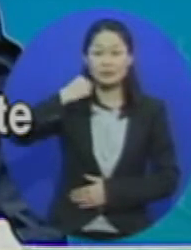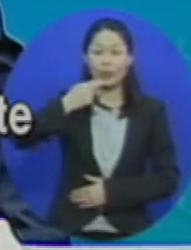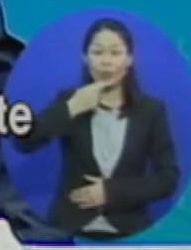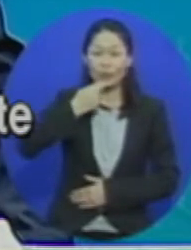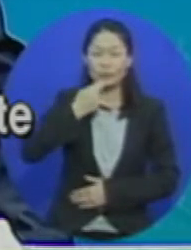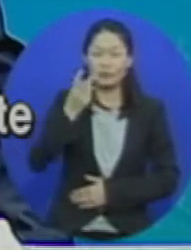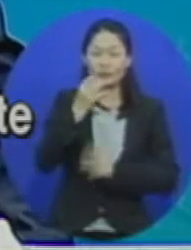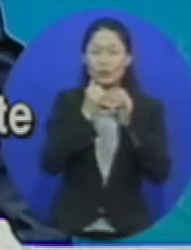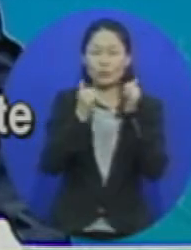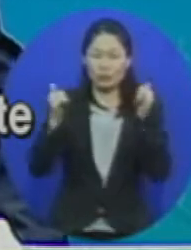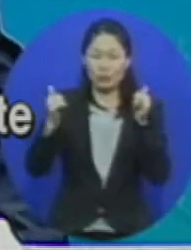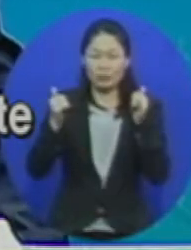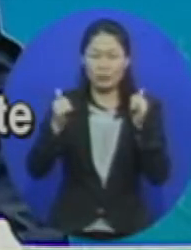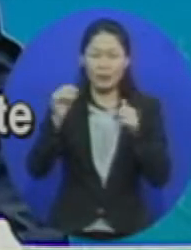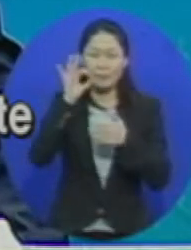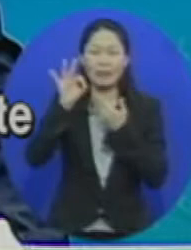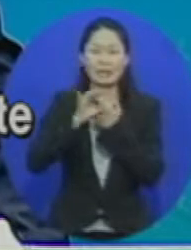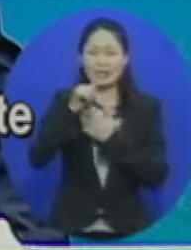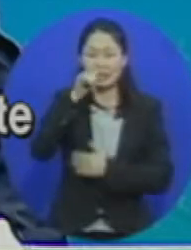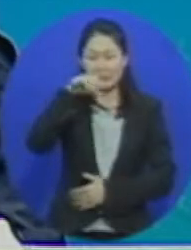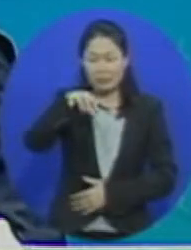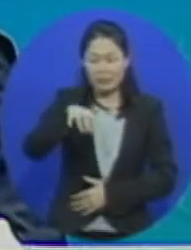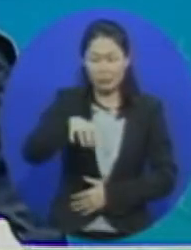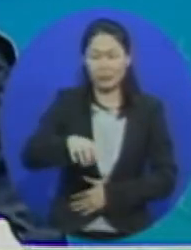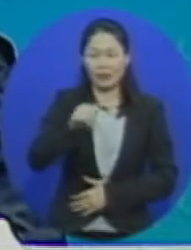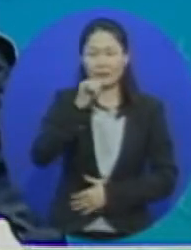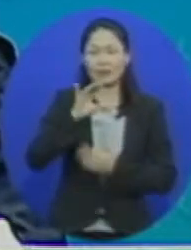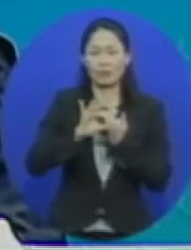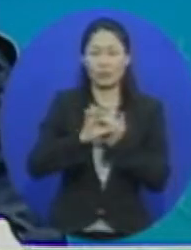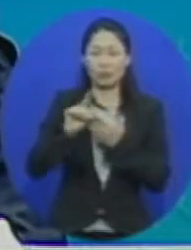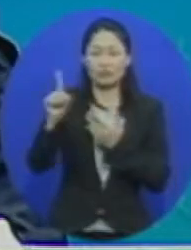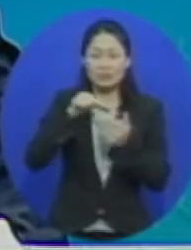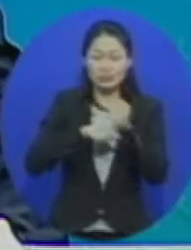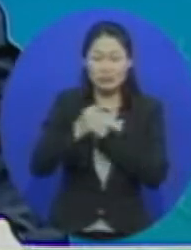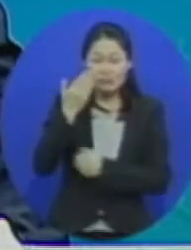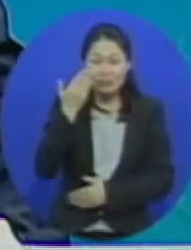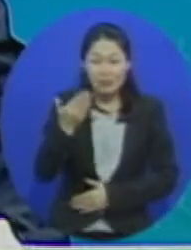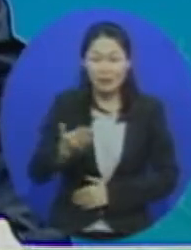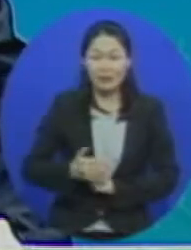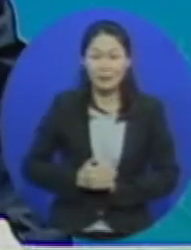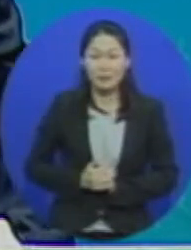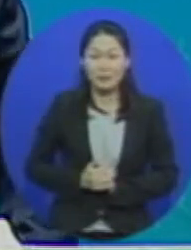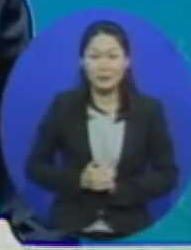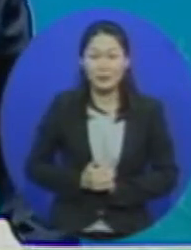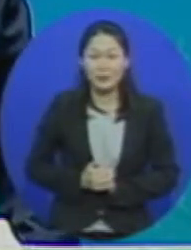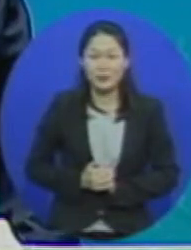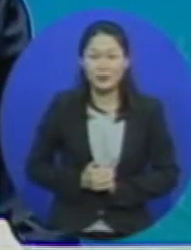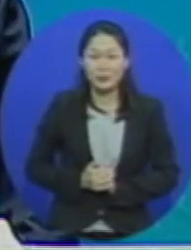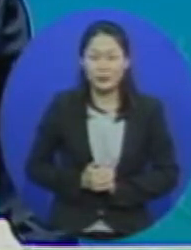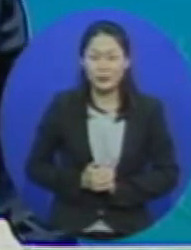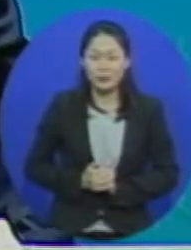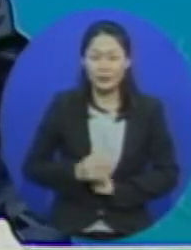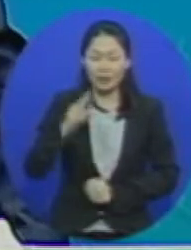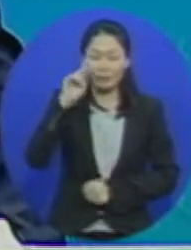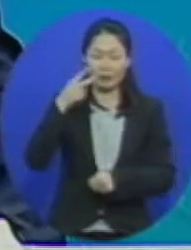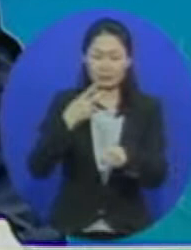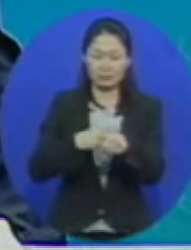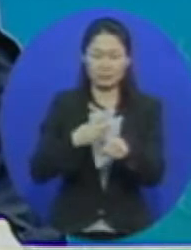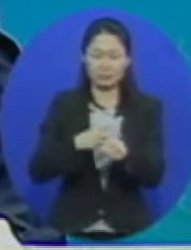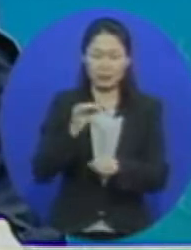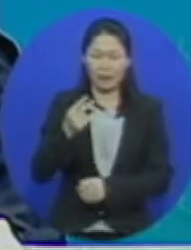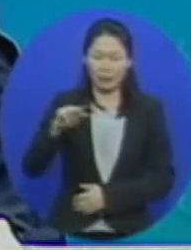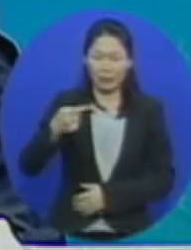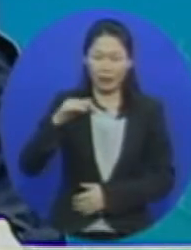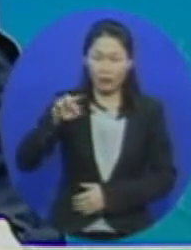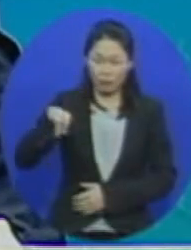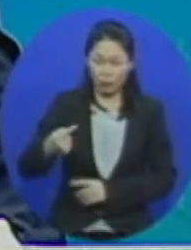성도들이 만약에 있다면 무슨 까닭이 줘 사도 바울이 앱의 슬 교회 교우들에게